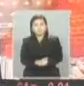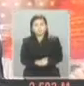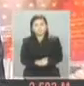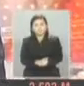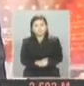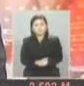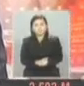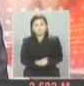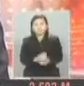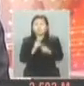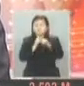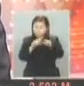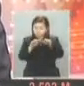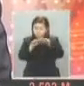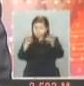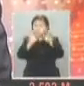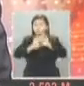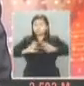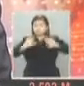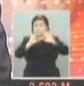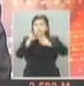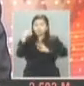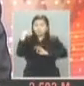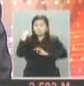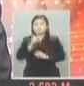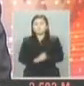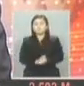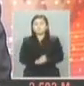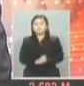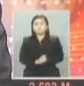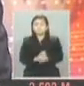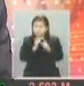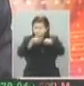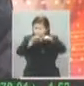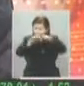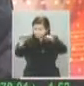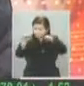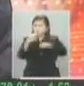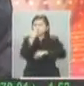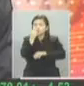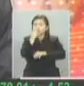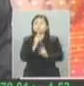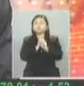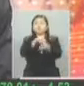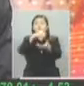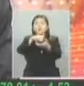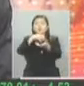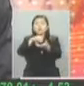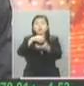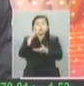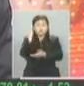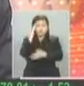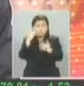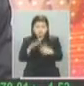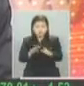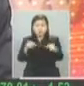มาตรการต่างๆที่สำคัญเนี่ยแน่นอนนะครับก็คือเรื่องทางหนีไฟซึ่งเมื่อกี้ได้เรียนท่านผู้ชมไปแล้วนะครับว่าประ